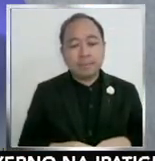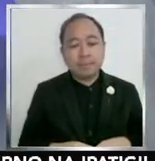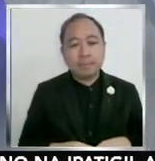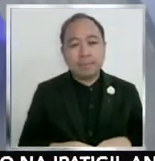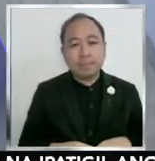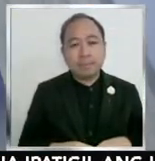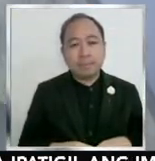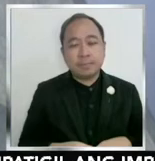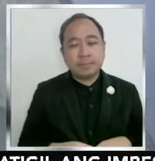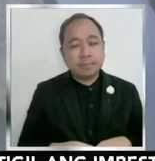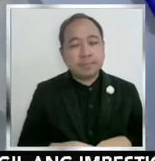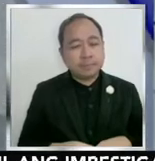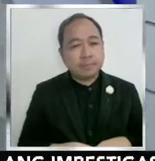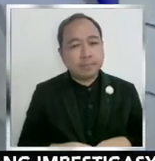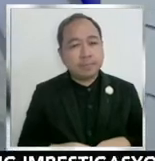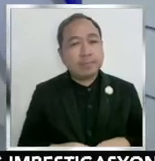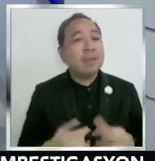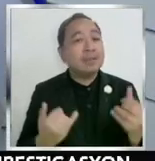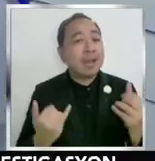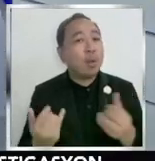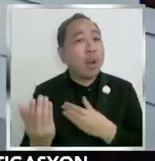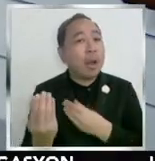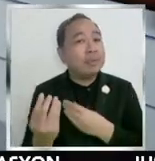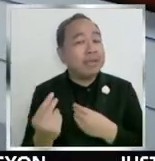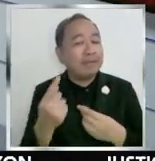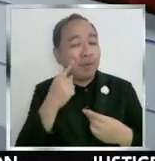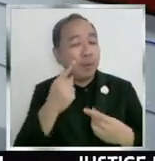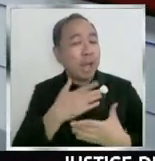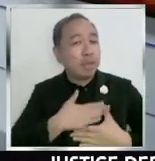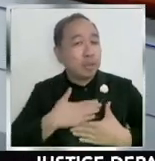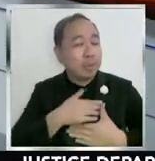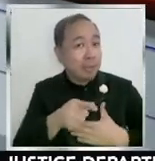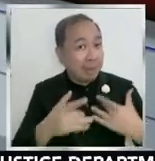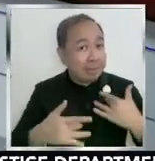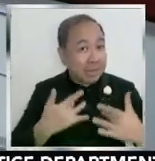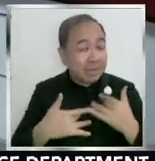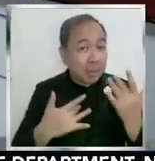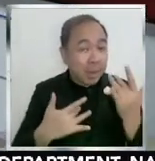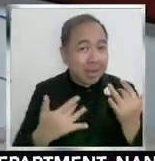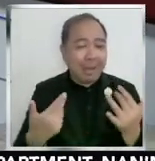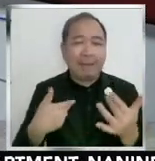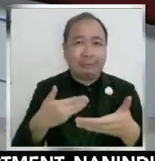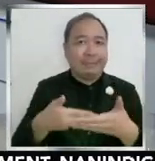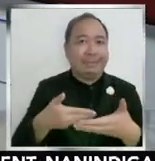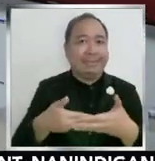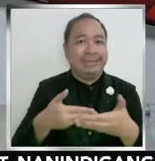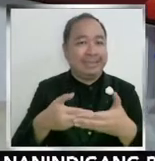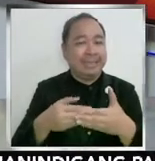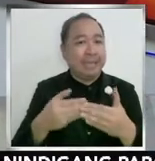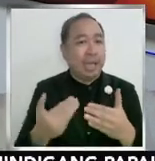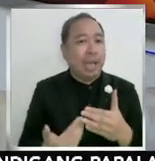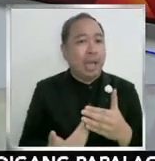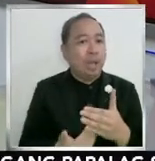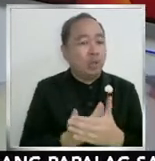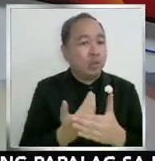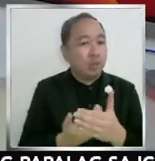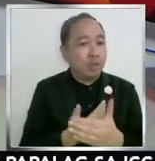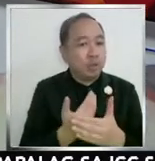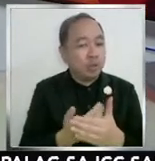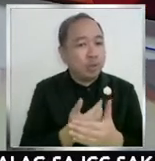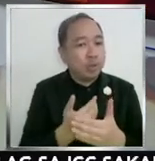Happy midweek, chikahan mga kapuso! Excited ka na rin ba? Dahil 3 days to good na lang, bagong highly anticipated GMA